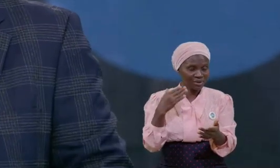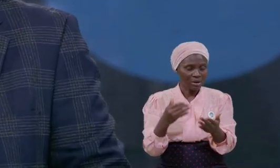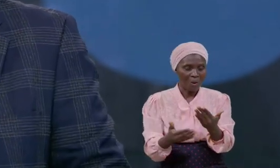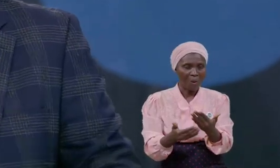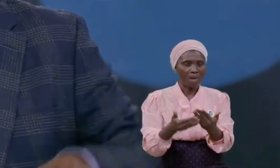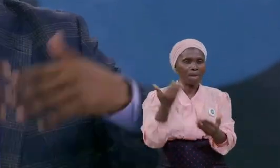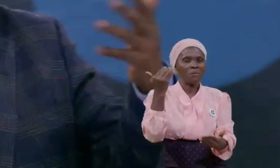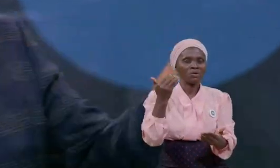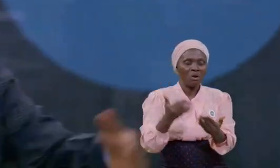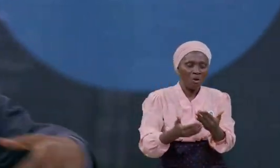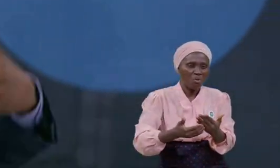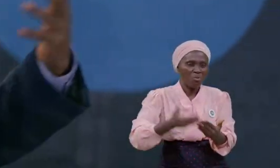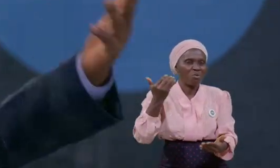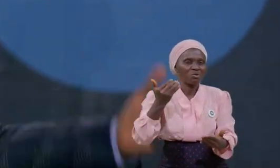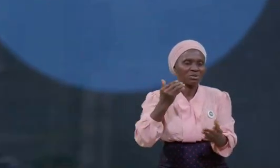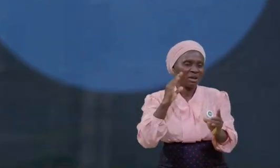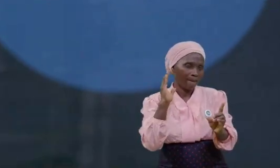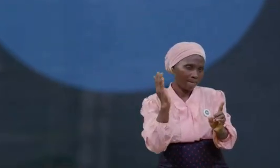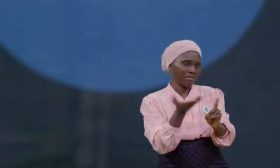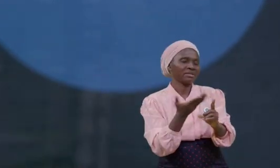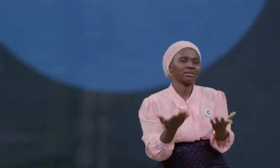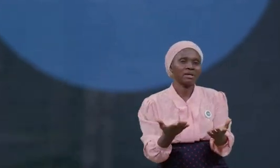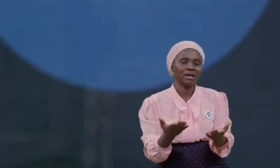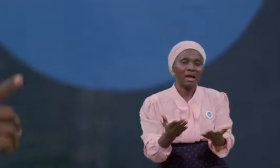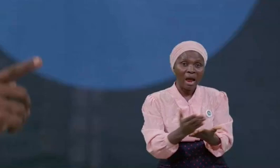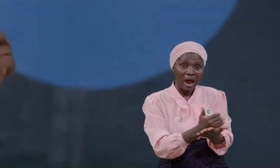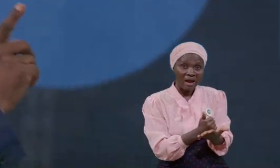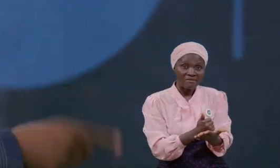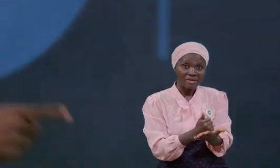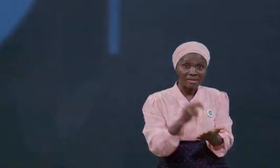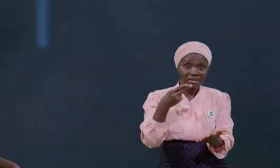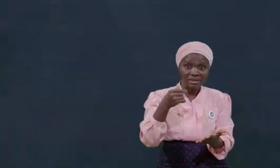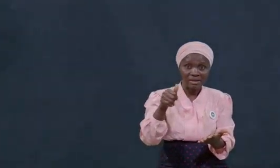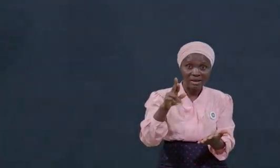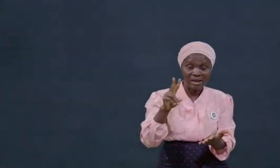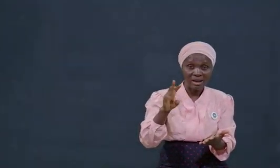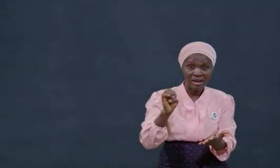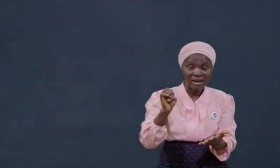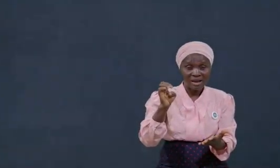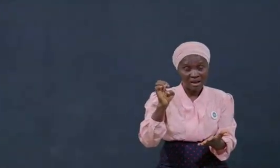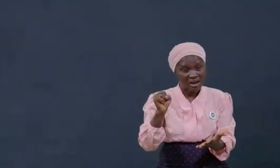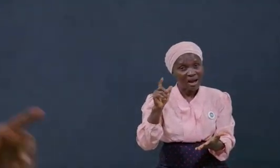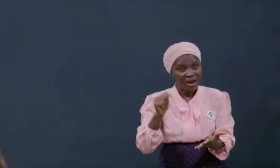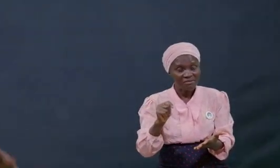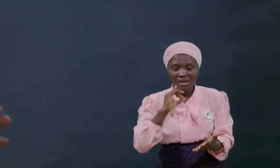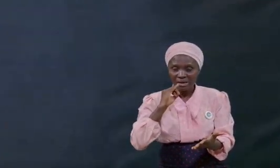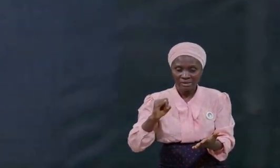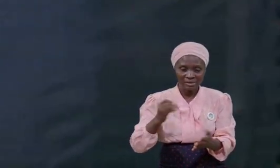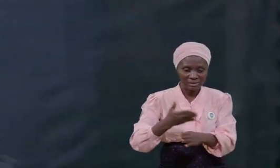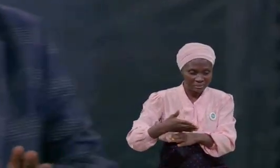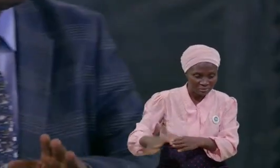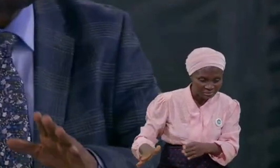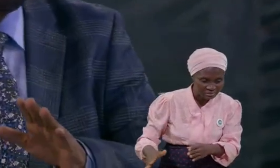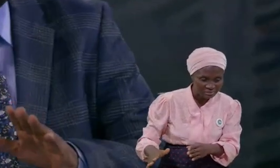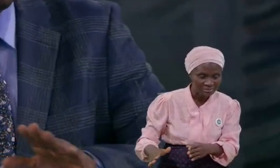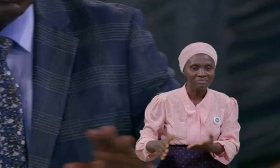le troisième couplet, presque persuadé, la moisson passée, la croisade ne va pas continuer pour toujours. Et tu as la chance aujourd'hui,